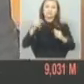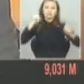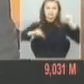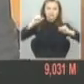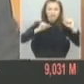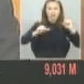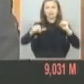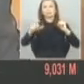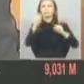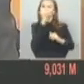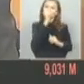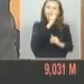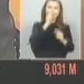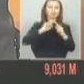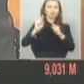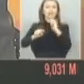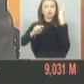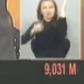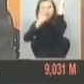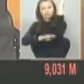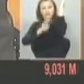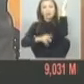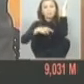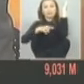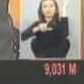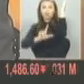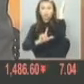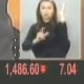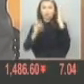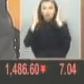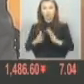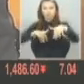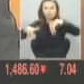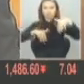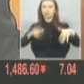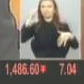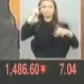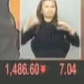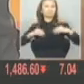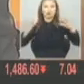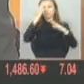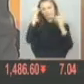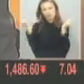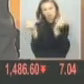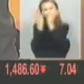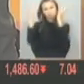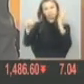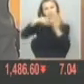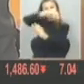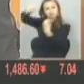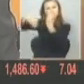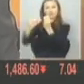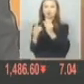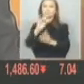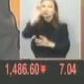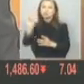สัตว์ป่าทะเลน้อยแต่ว่าชาวพัทลุงส่วนใหญ่ไม่เห็นด้วยนะคะเพราะเกรงว่าจะส่งผลกระทบอย่างรุนแรงต่อระบบนิเวศโดยเฉพาะช่วงนี้นะ